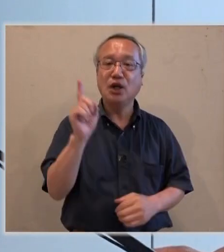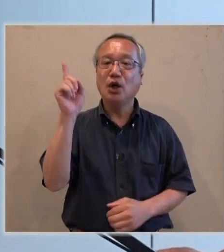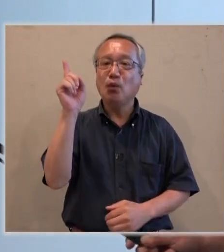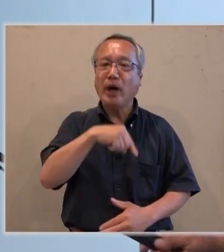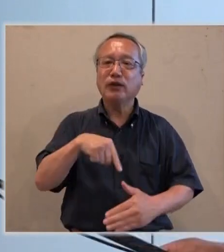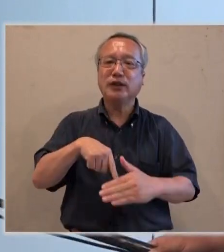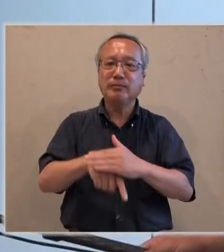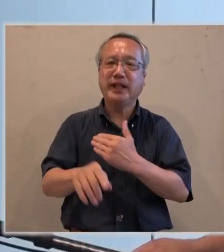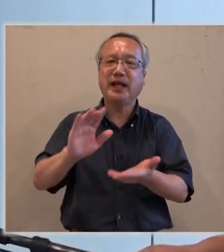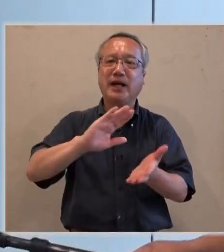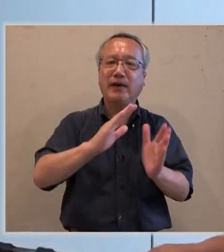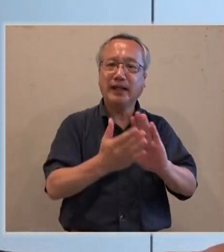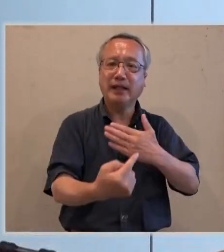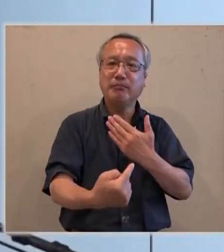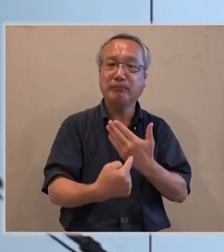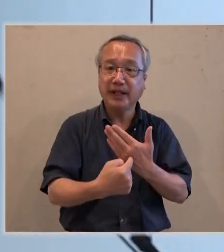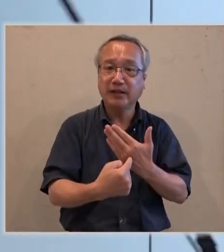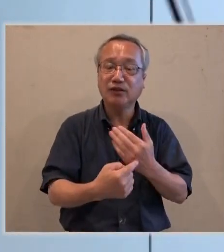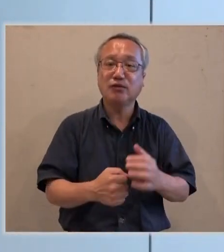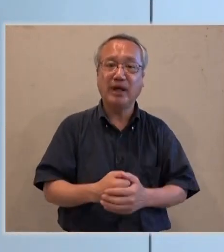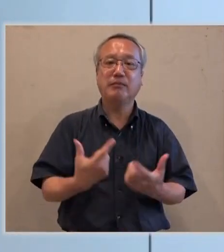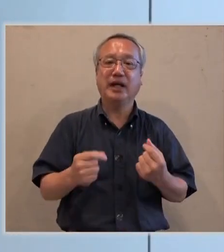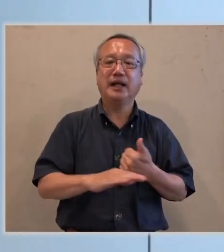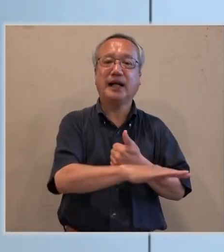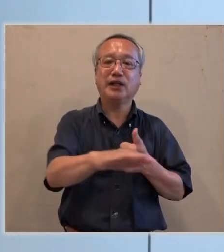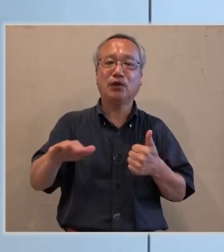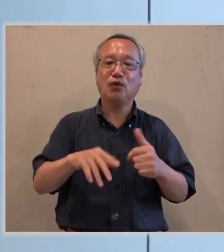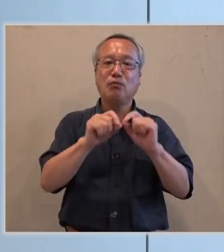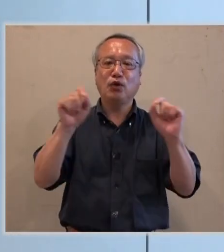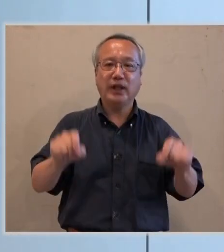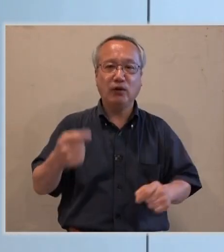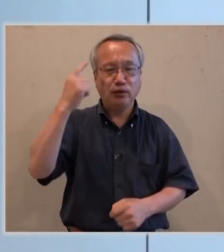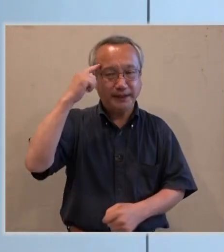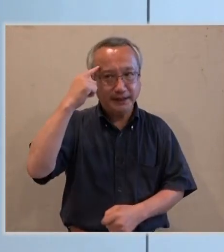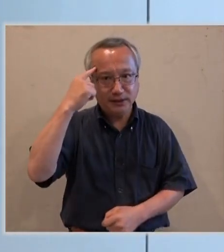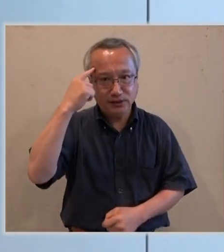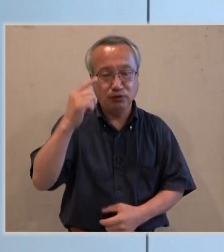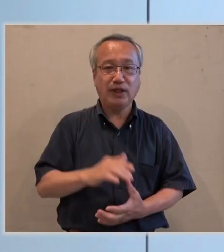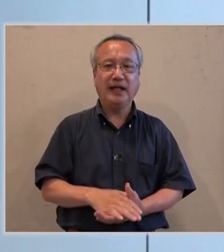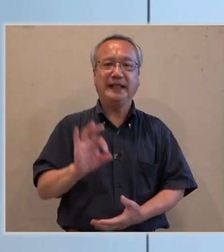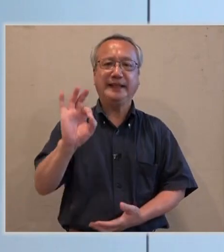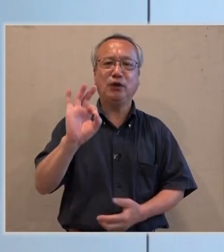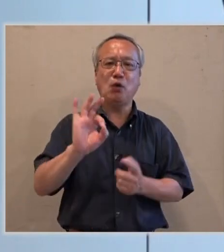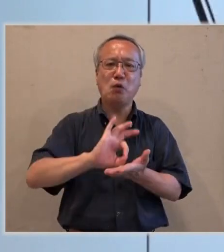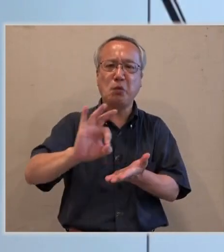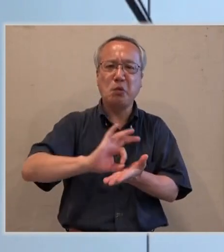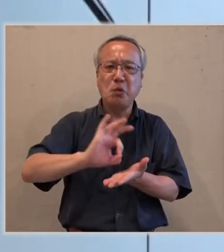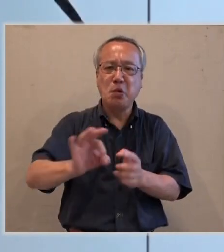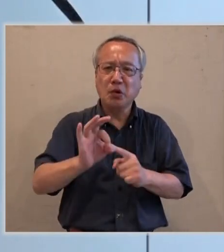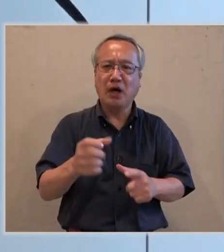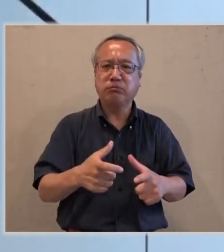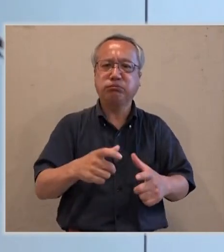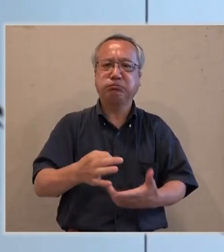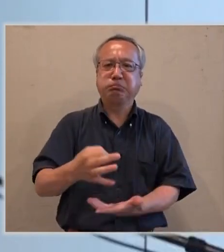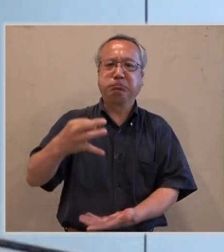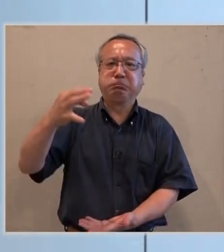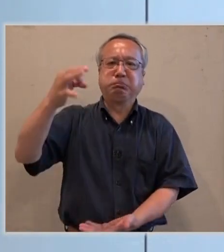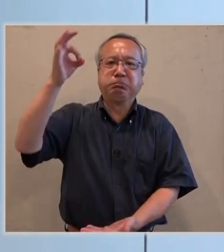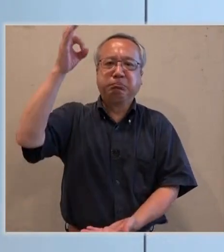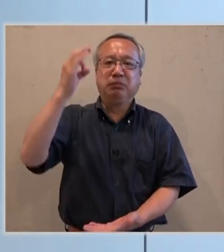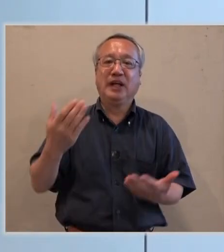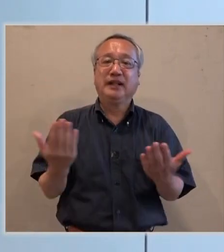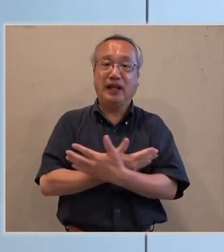変わった点としてもやはり環境問題を意識するであったりとか費用がどんどん莫大になるとい